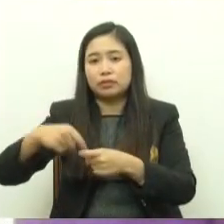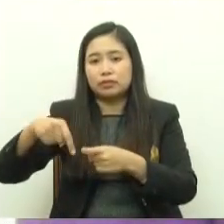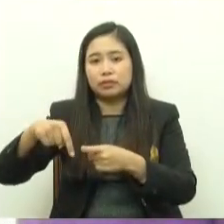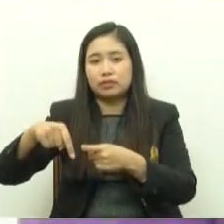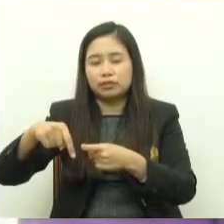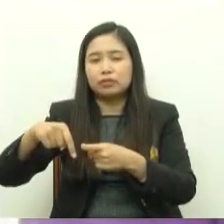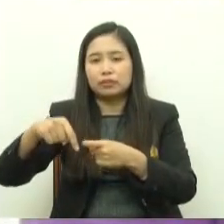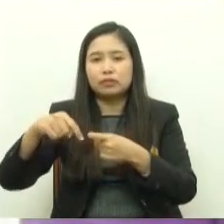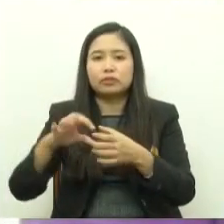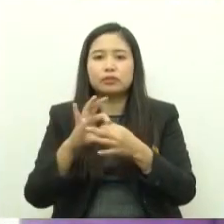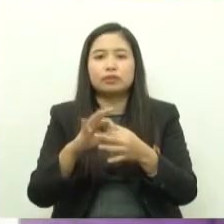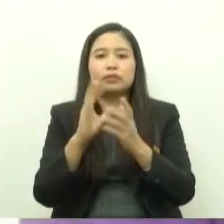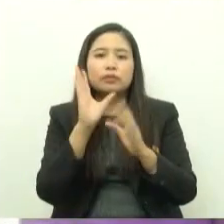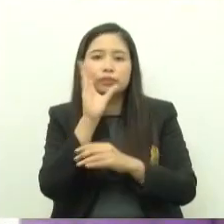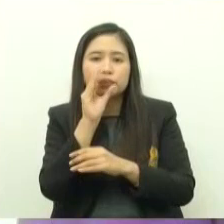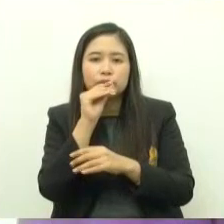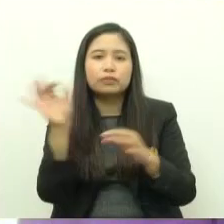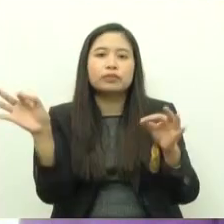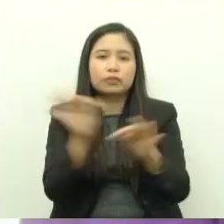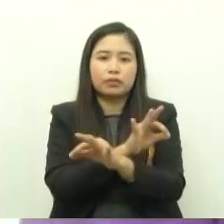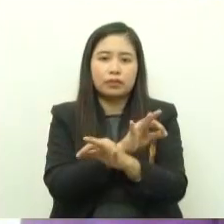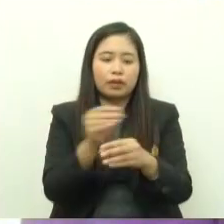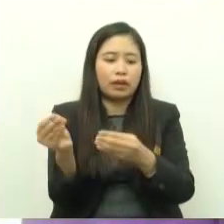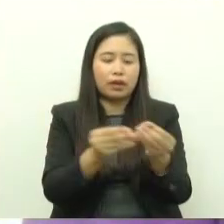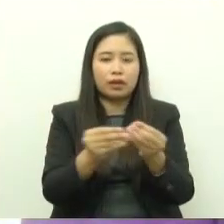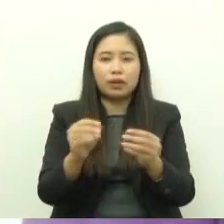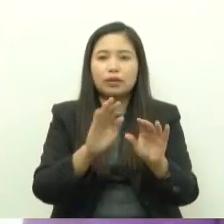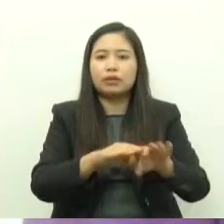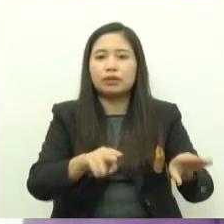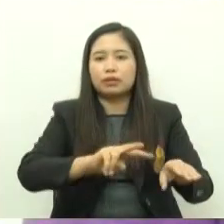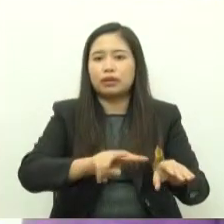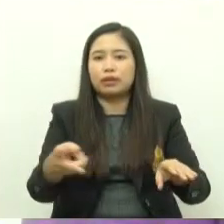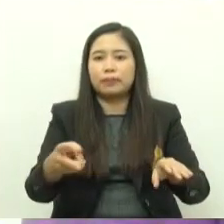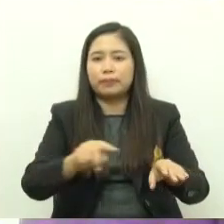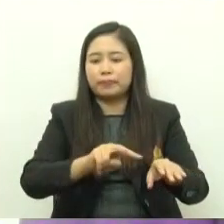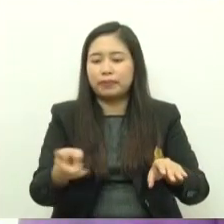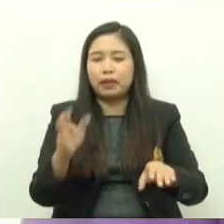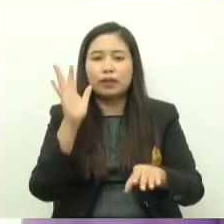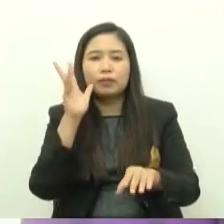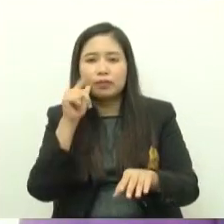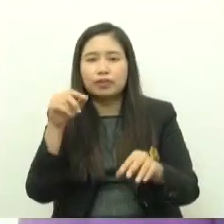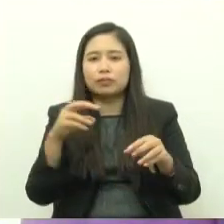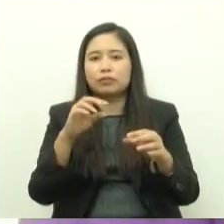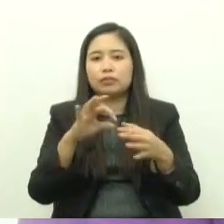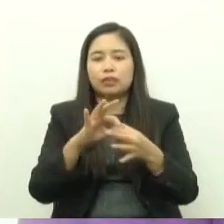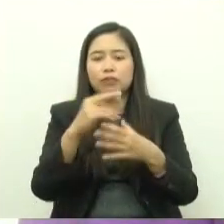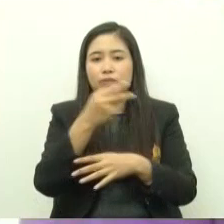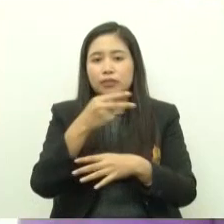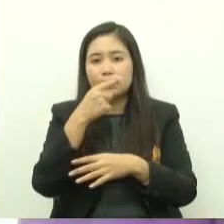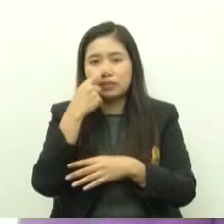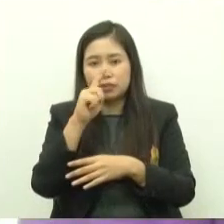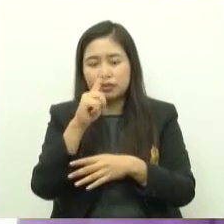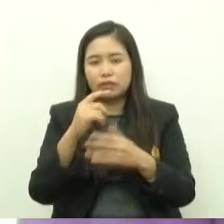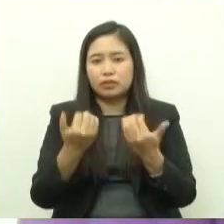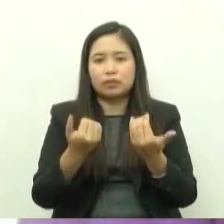การสื่อสารการพูดแทนนะคะหลังจากการฝึกอ่าเป็นระยะนะคะเป็นห้วงเวลา 3ห้วงเวลาเนี่ยก็จะมีการ